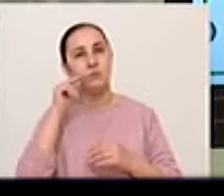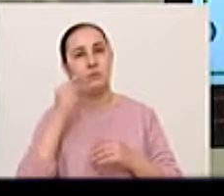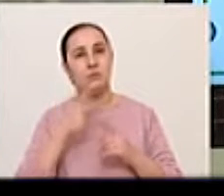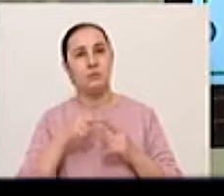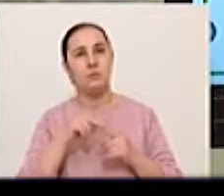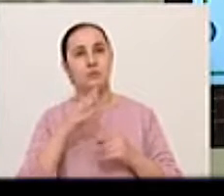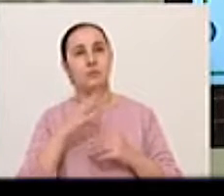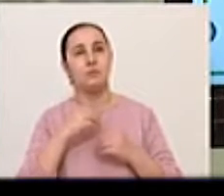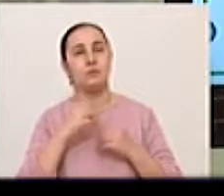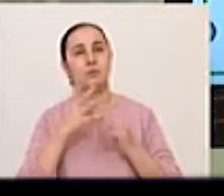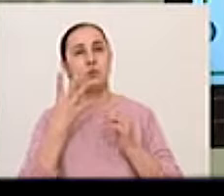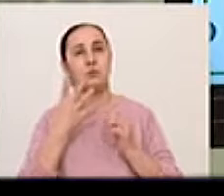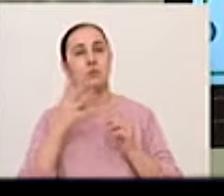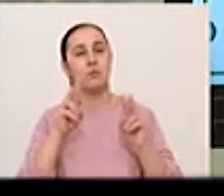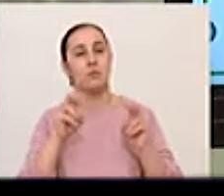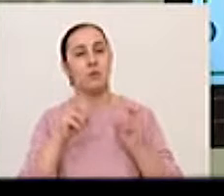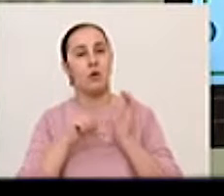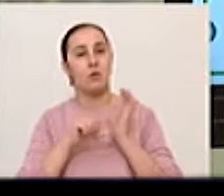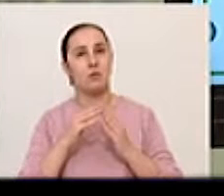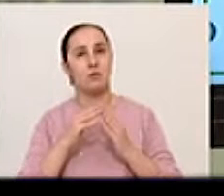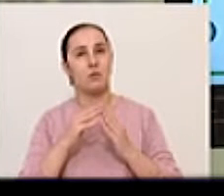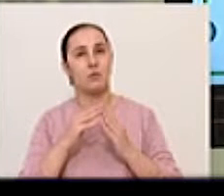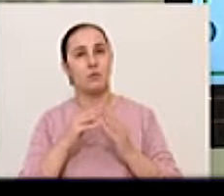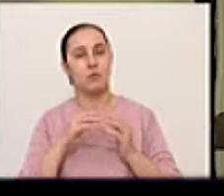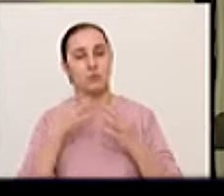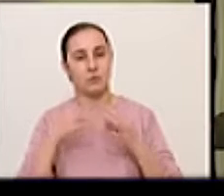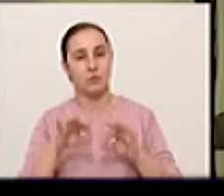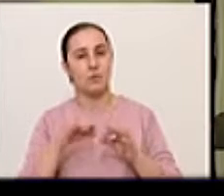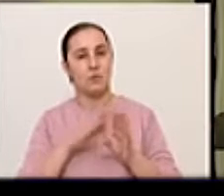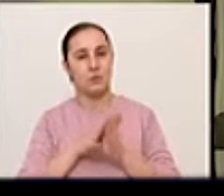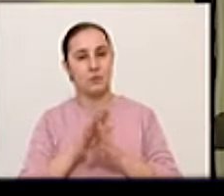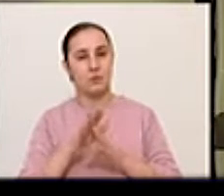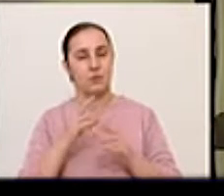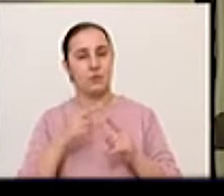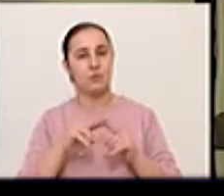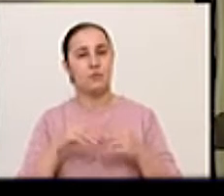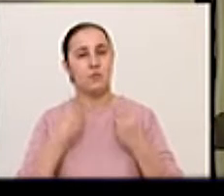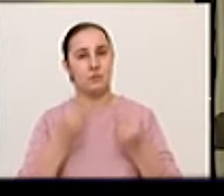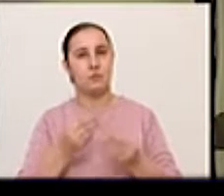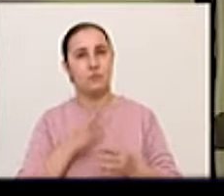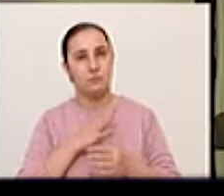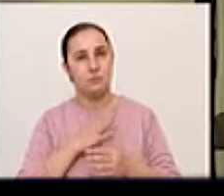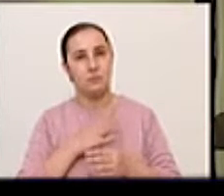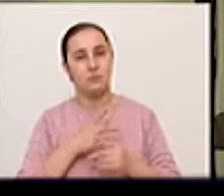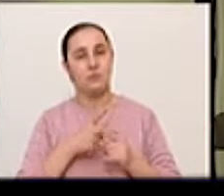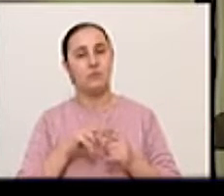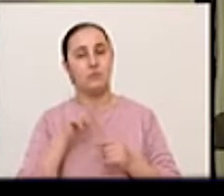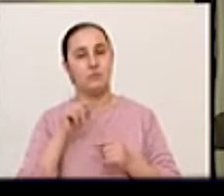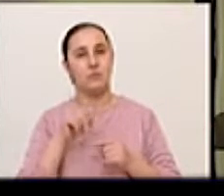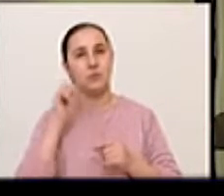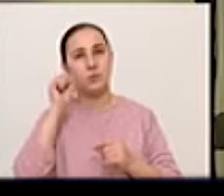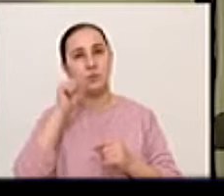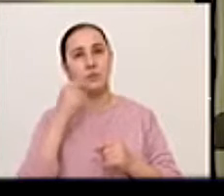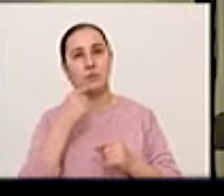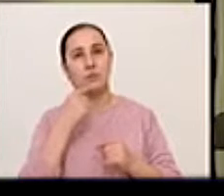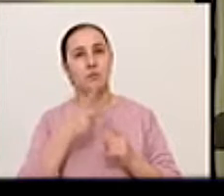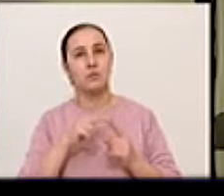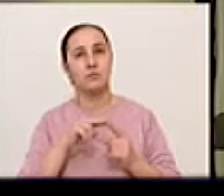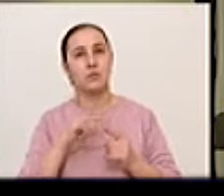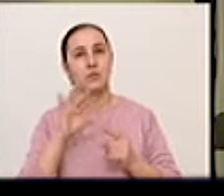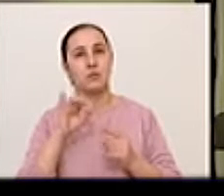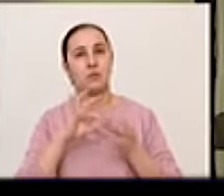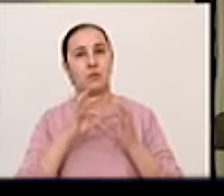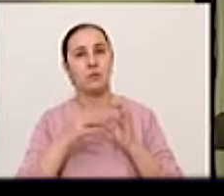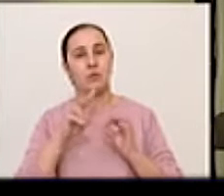sizga 4-chi mavzudagi 6-chi mashq mustaqil bajarish uchun berilgan. Demak, o'zbek tilining izohli